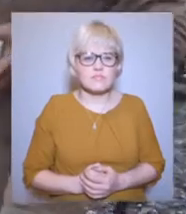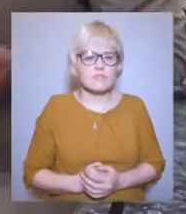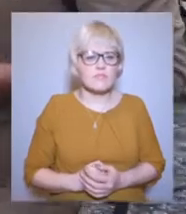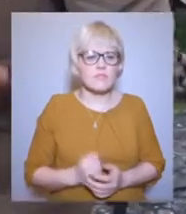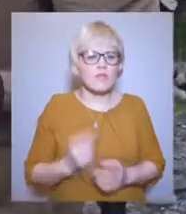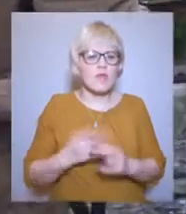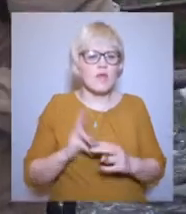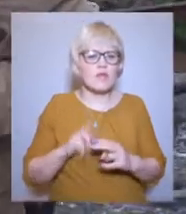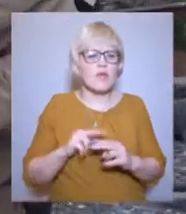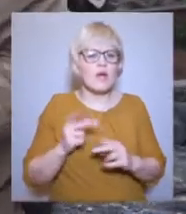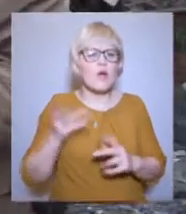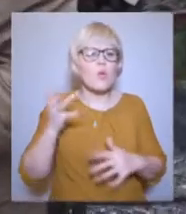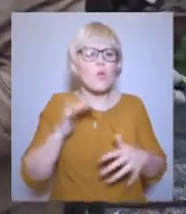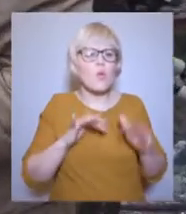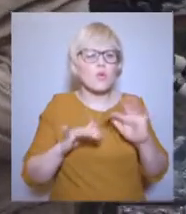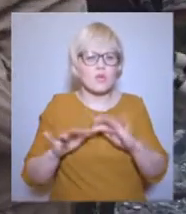Это тоже кальцит.